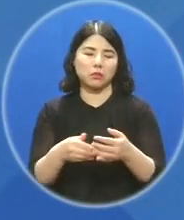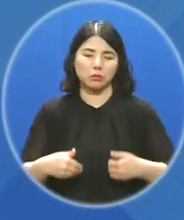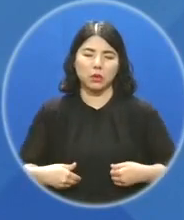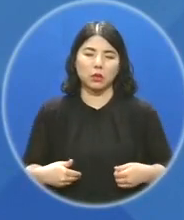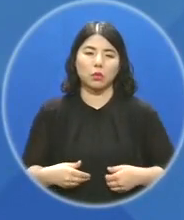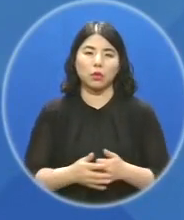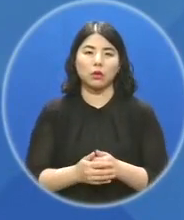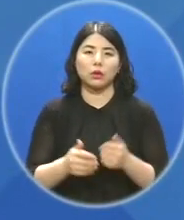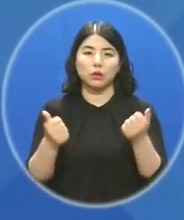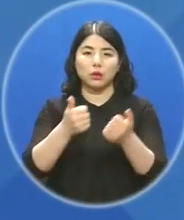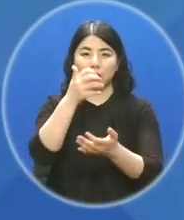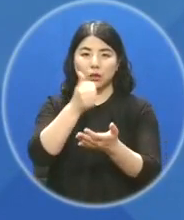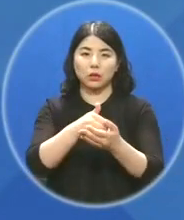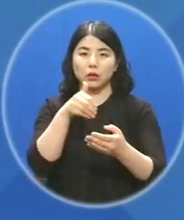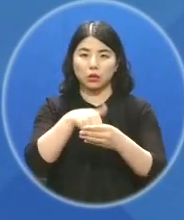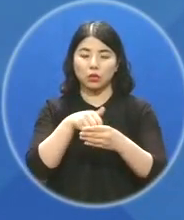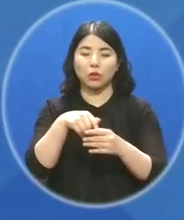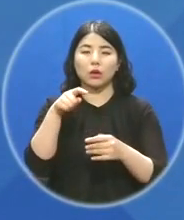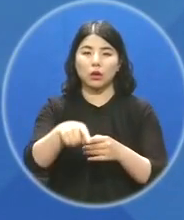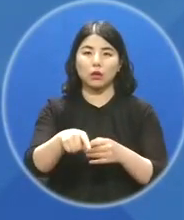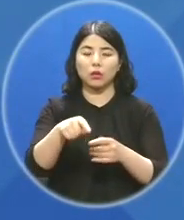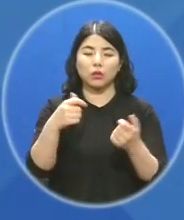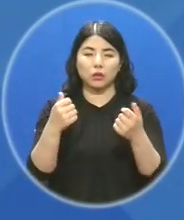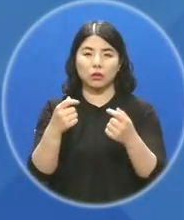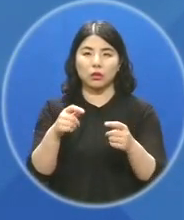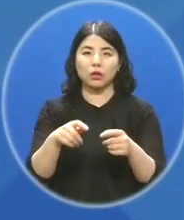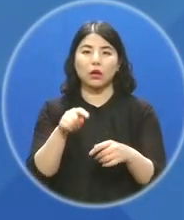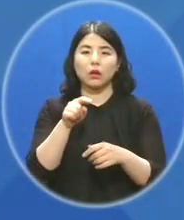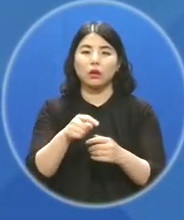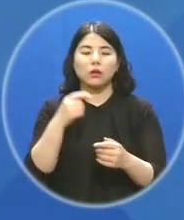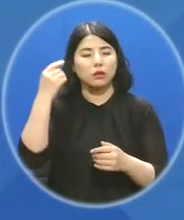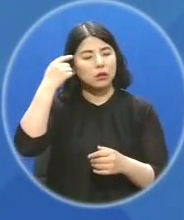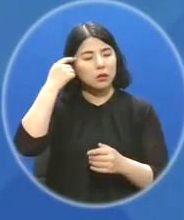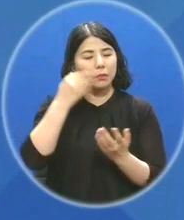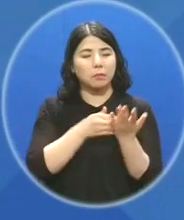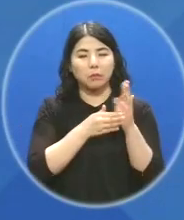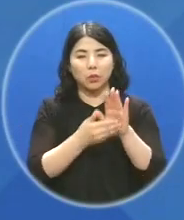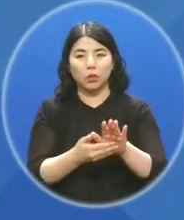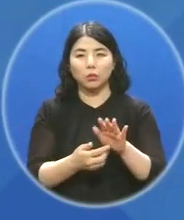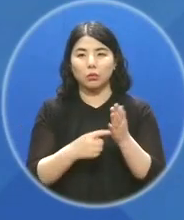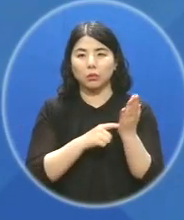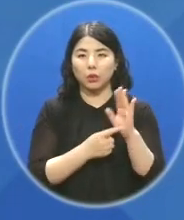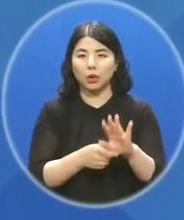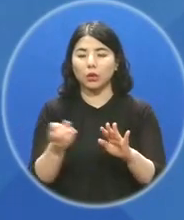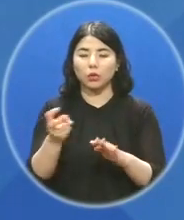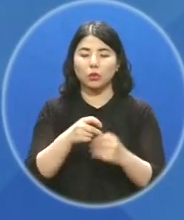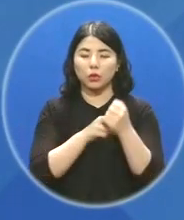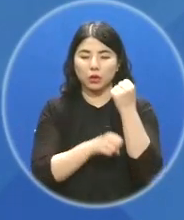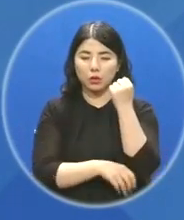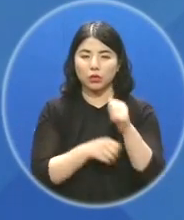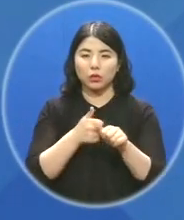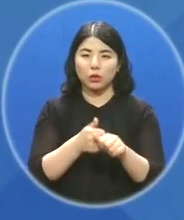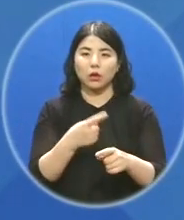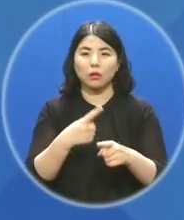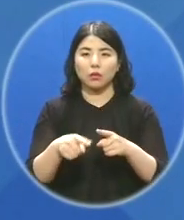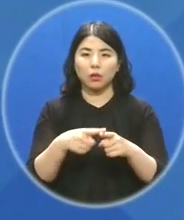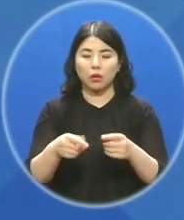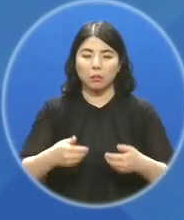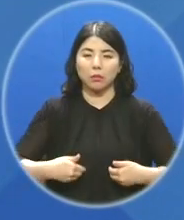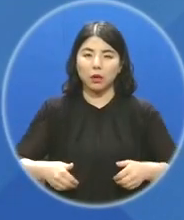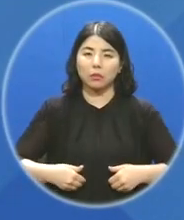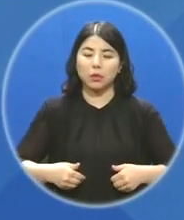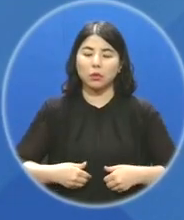그러니까 의장 선거는 이런 쟁점들에 대해서 자기 의견을 밝히고 또 그런 기준에 의해서 평가를 받아야